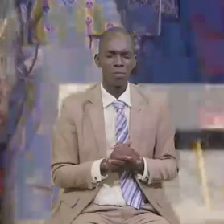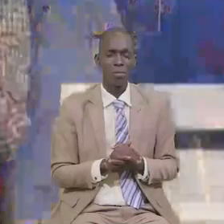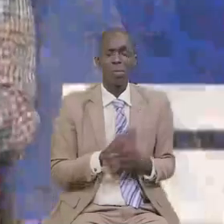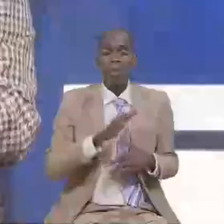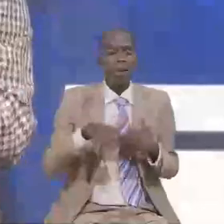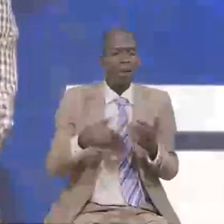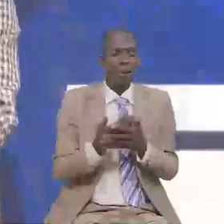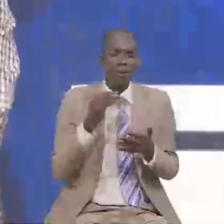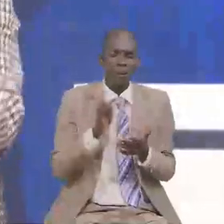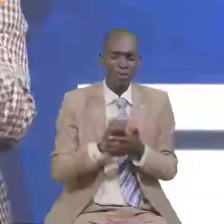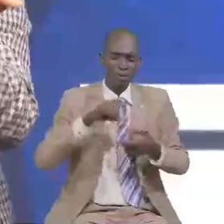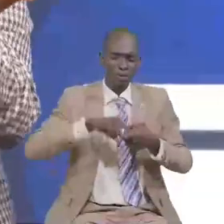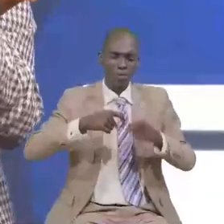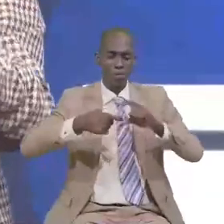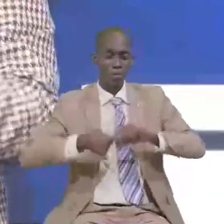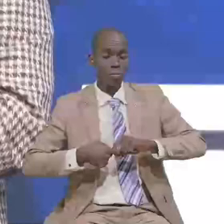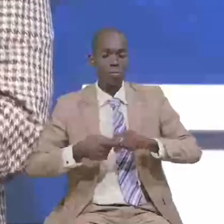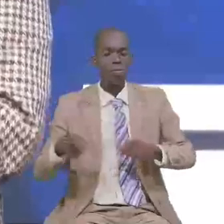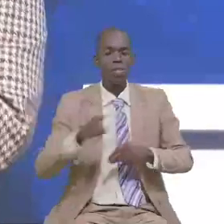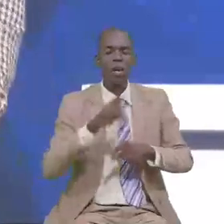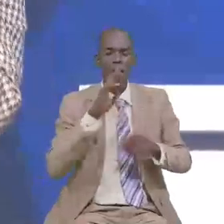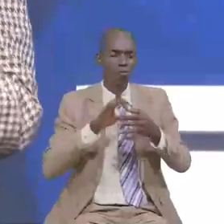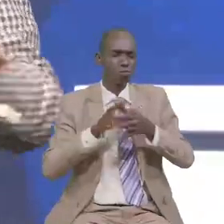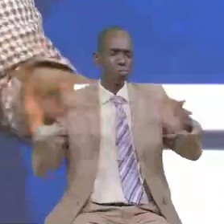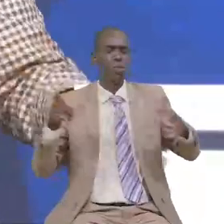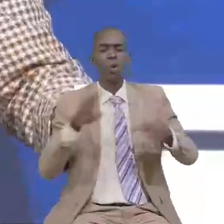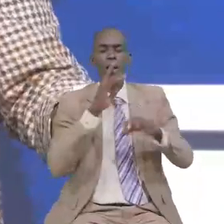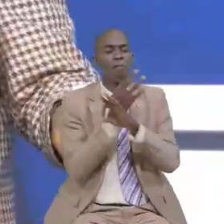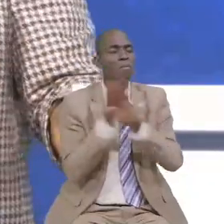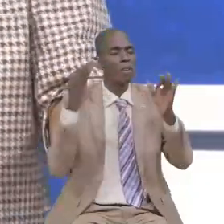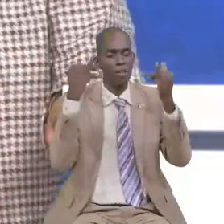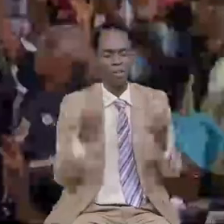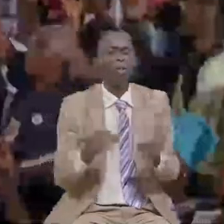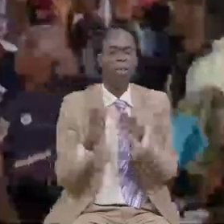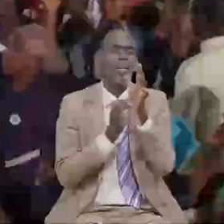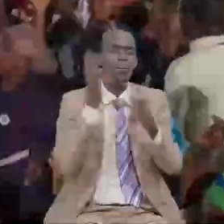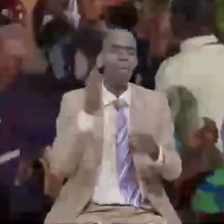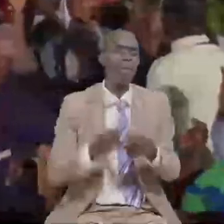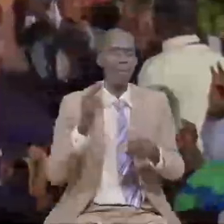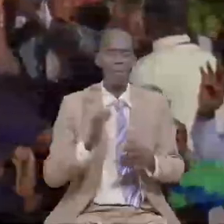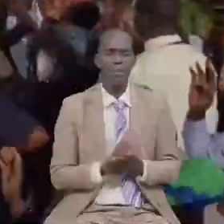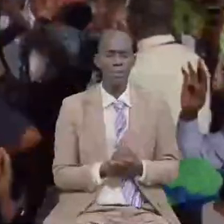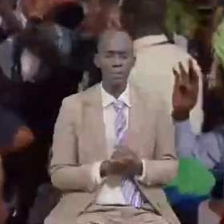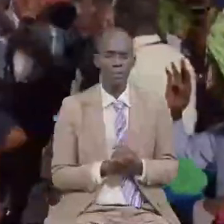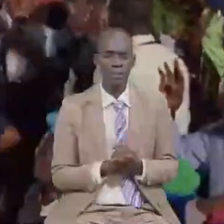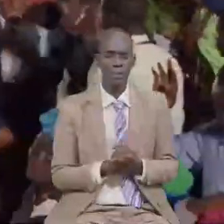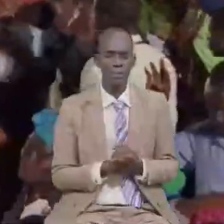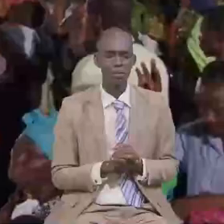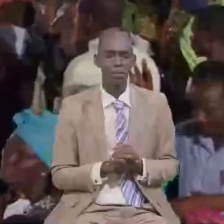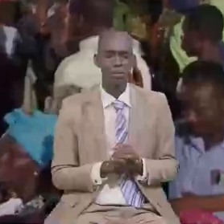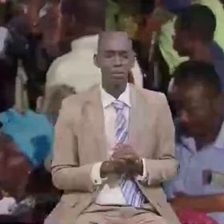Toutes ces chaînes sont brisées. Vous êtes affranchis maintenant au nom de Jésus-Christ.